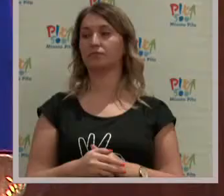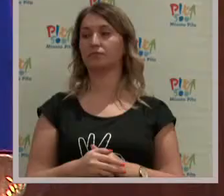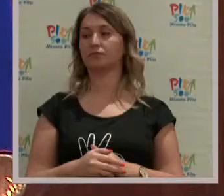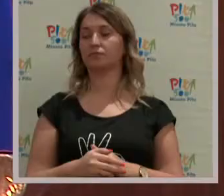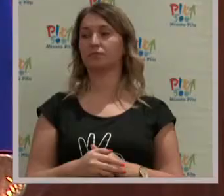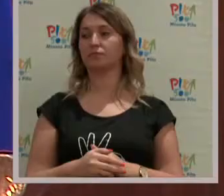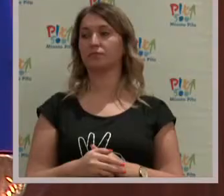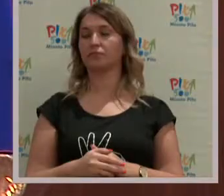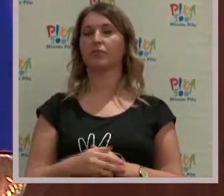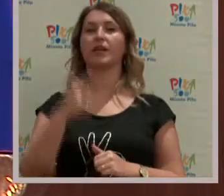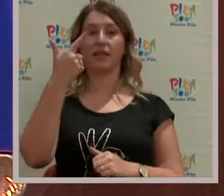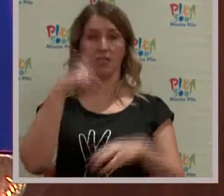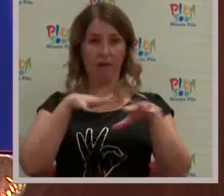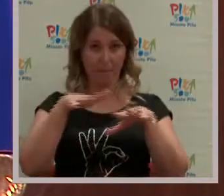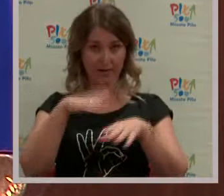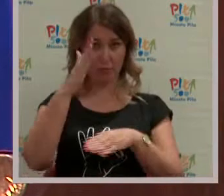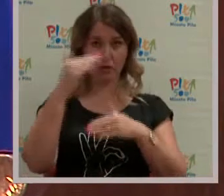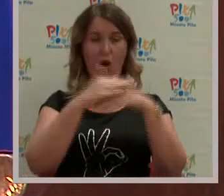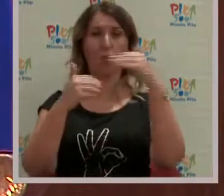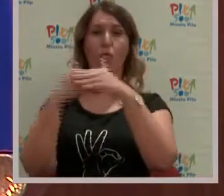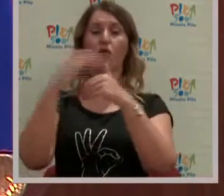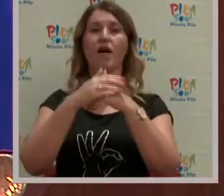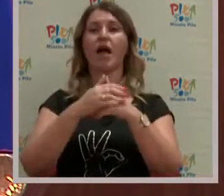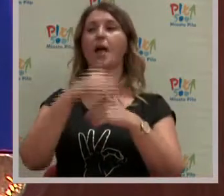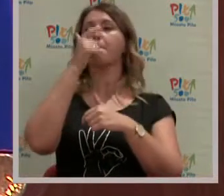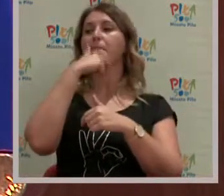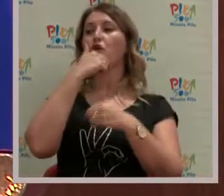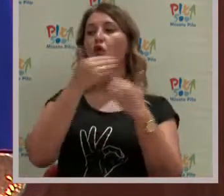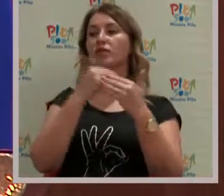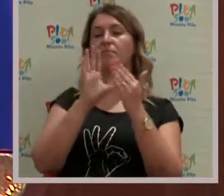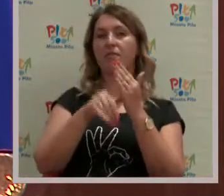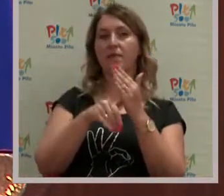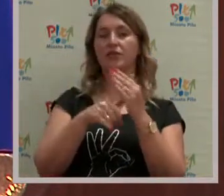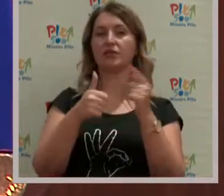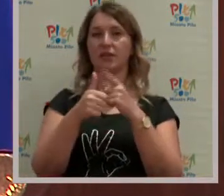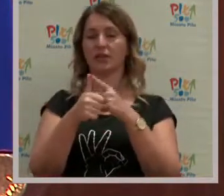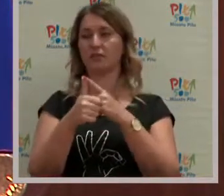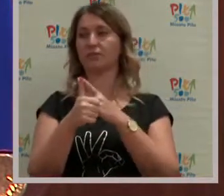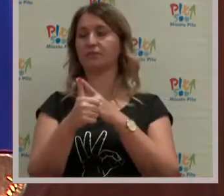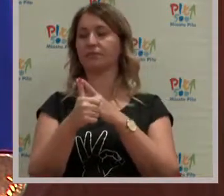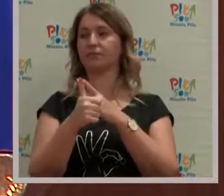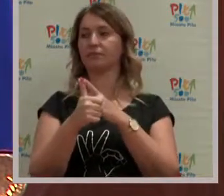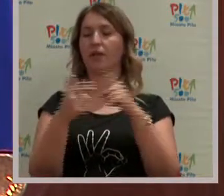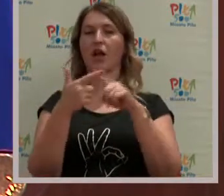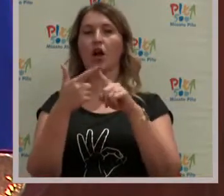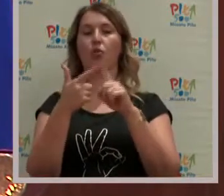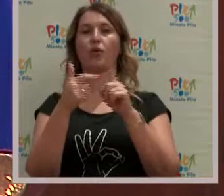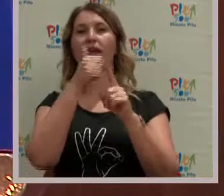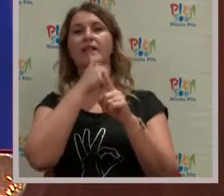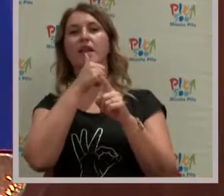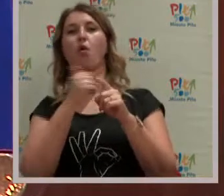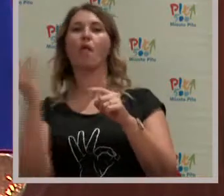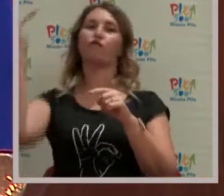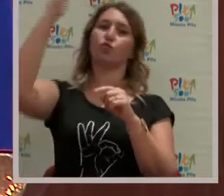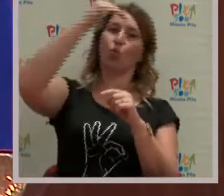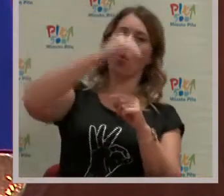działalność przez nas, przez samorząd. To jest Bydgoskie Przedmieście, roboczo nazywane Zielone Wzgórza